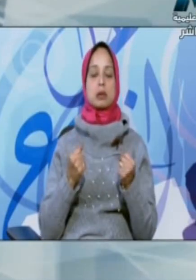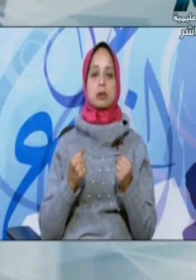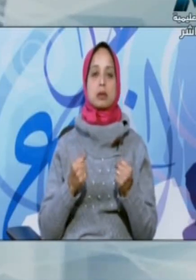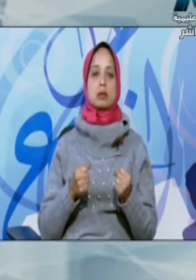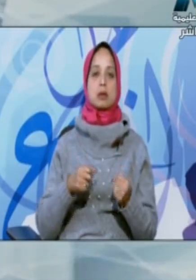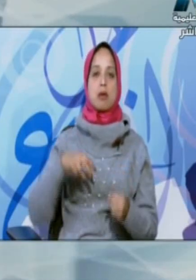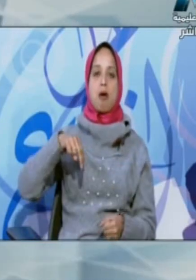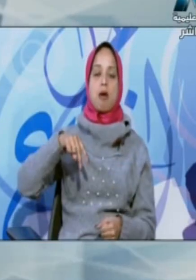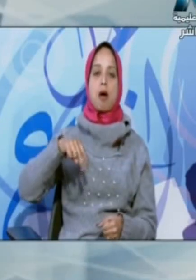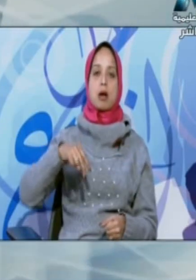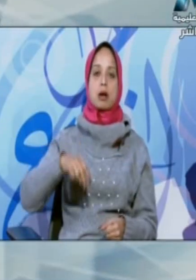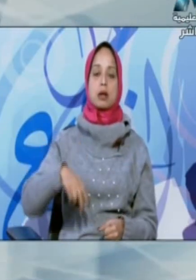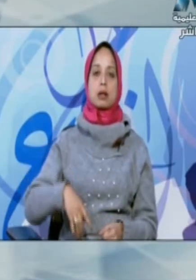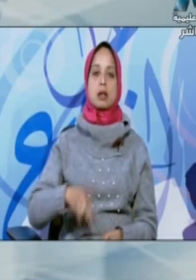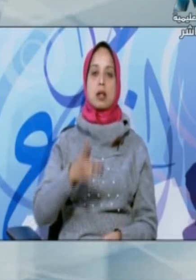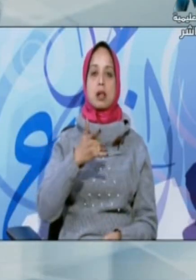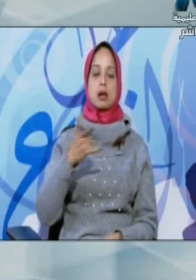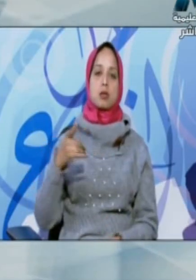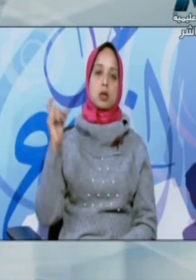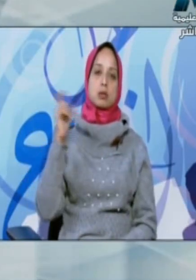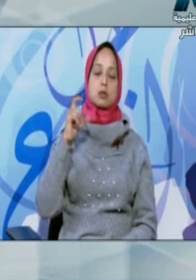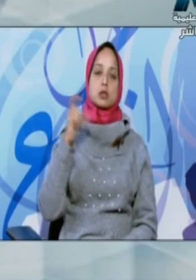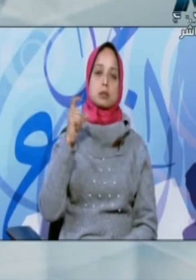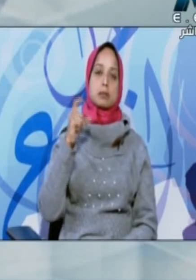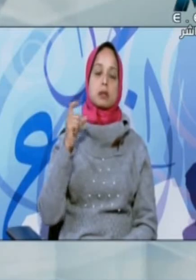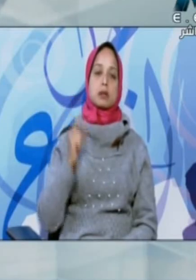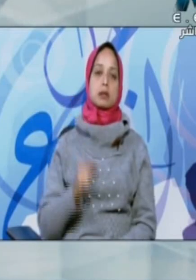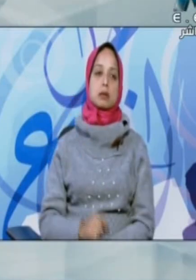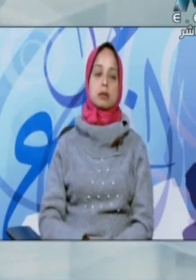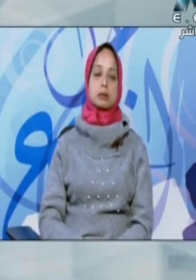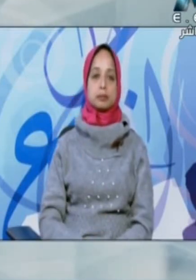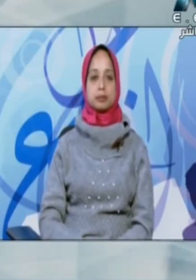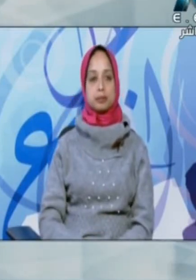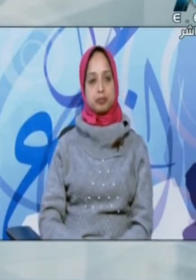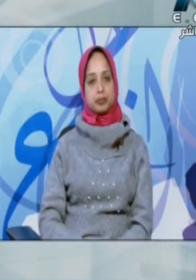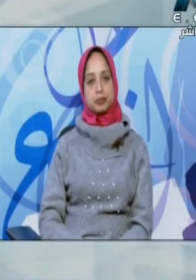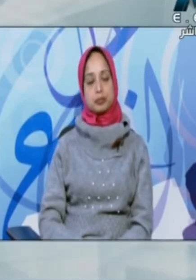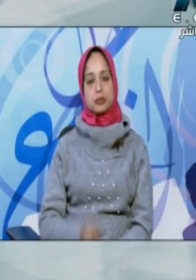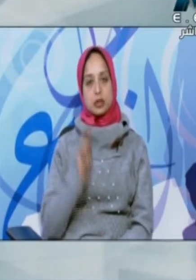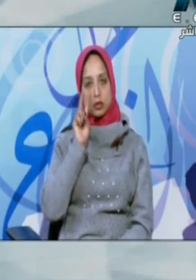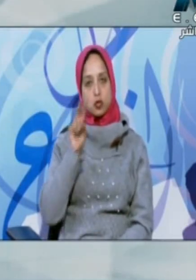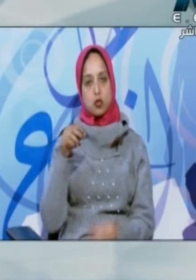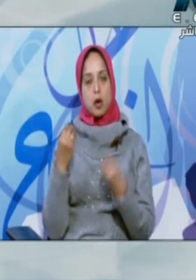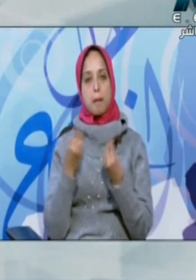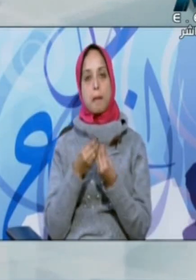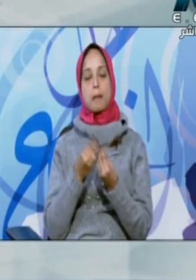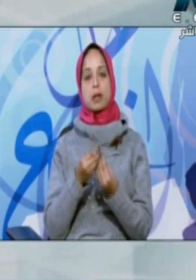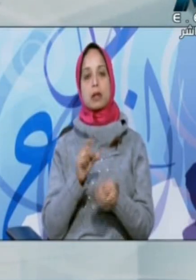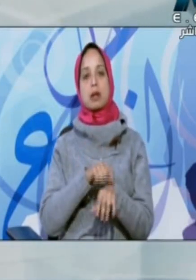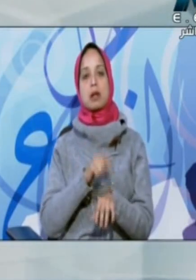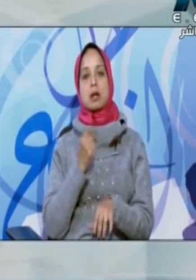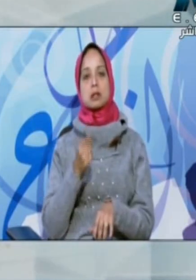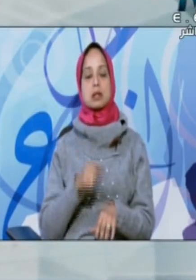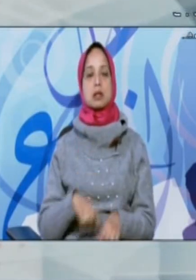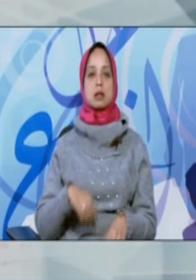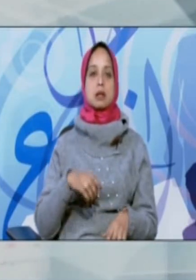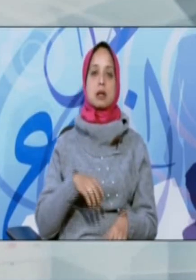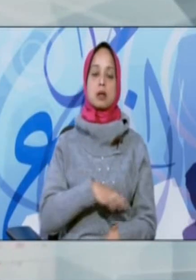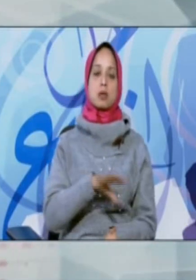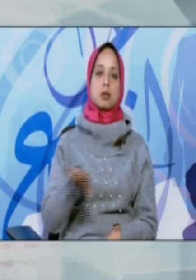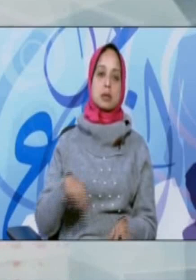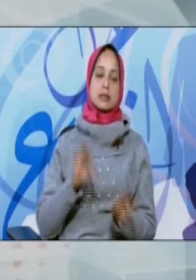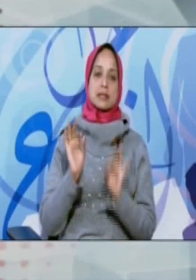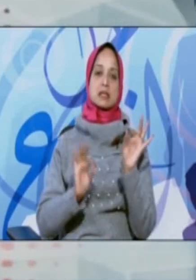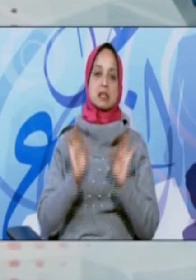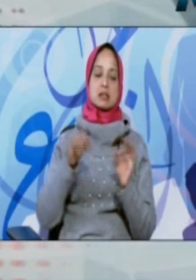حركة الإخوان المسلمين. بصوا معايا كده لحظة واحدة. لما أقول أنت عندك تدهور الوضع السياسي بعد إقالة